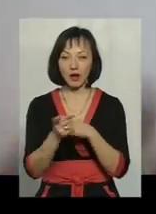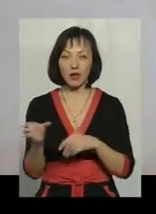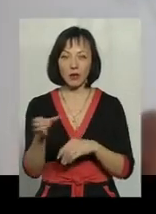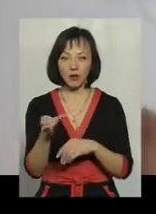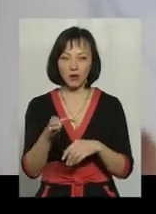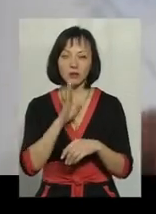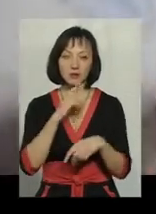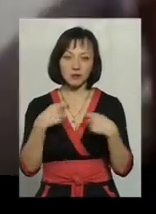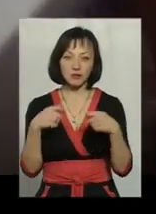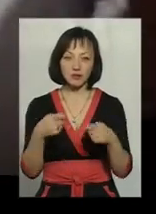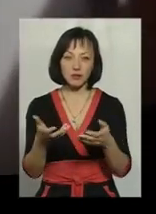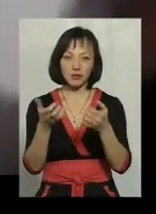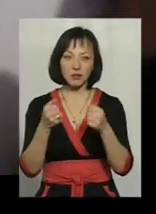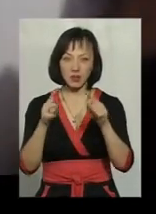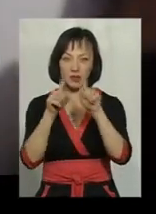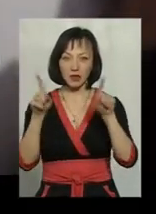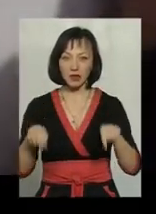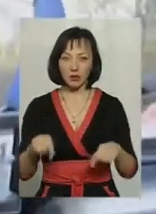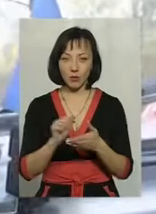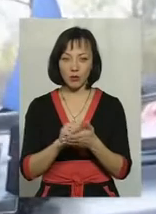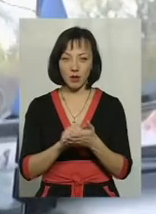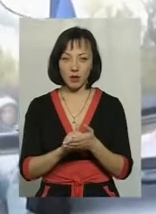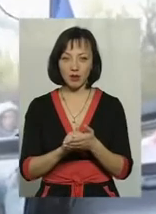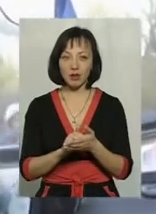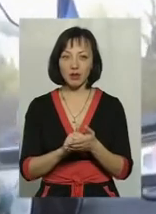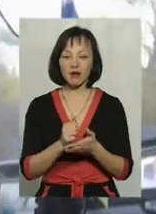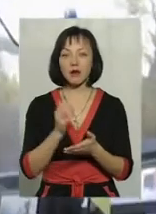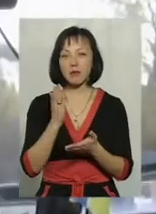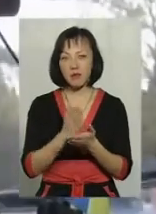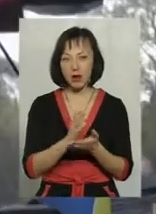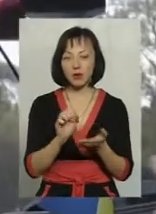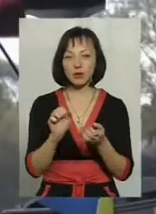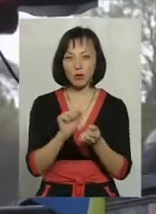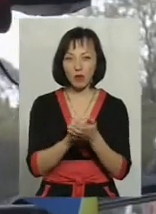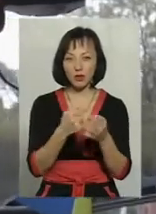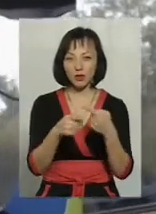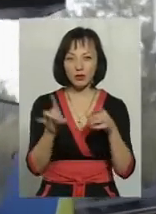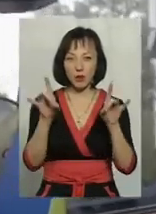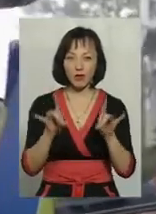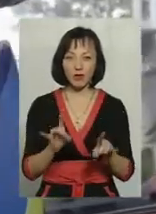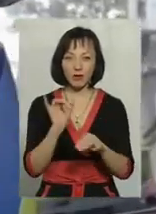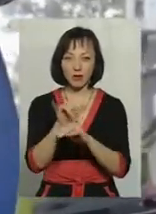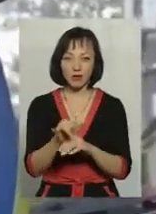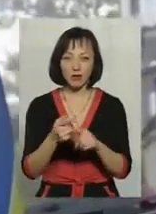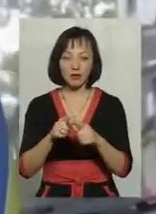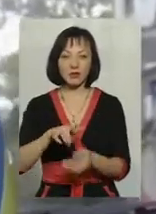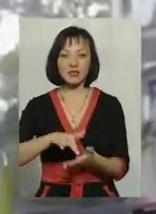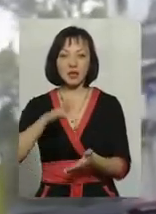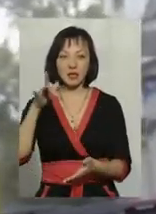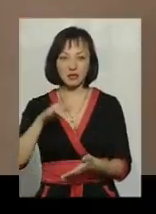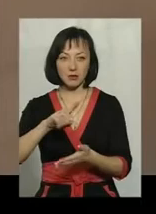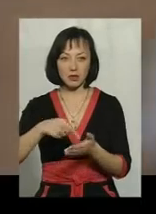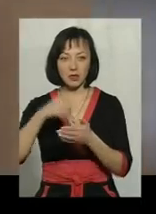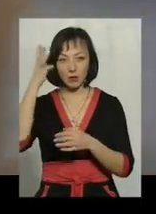алкоголю продавчиня дістає товарно-транспортну накладну. Мали такий папірець і в іншому кафе, до якого ми навідались. Воно у самісінькому